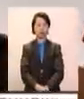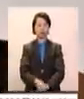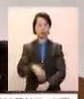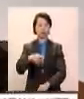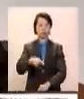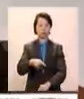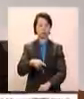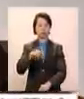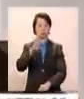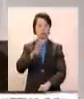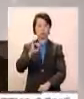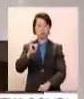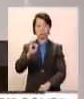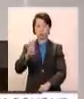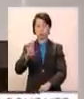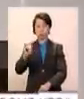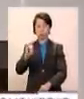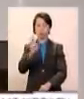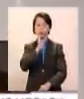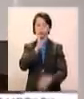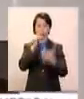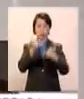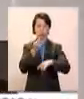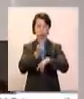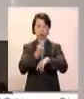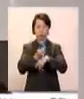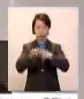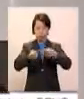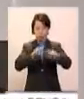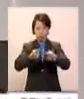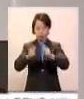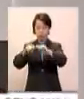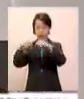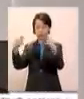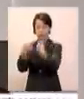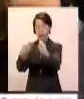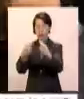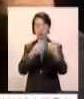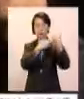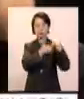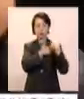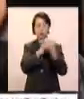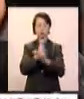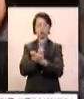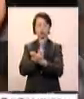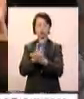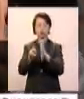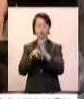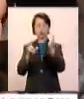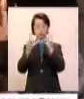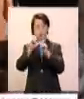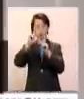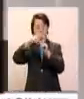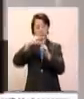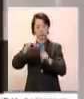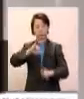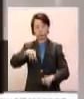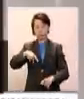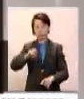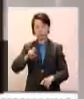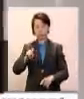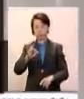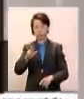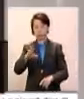Bibi Ramjani berkata ketika ini tugas mengendalikan pasukan dipangku oleh pengarah teknikal Jock Peter Steenbanner